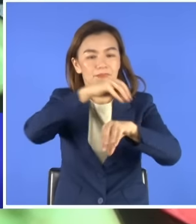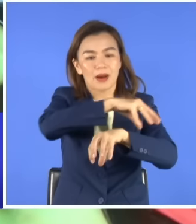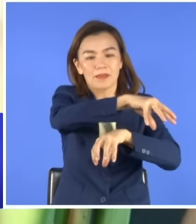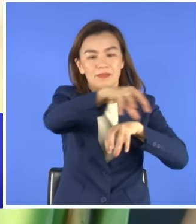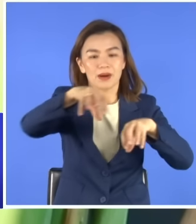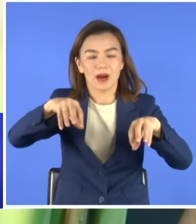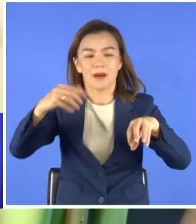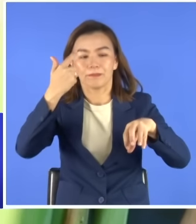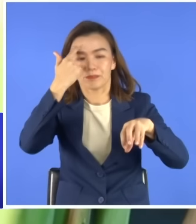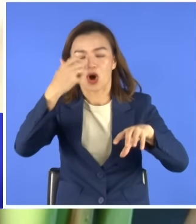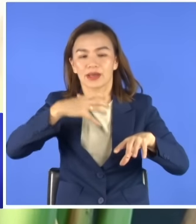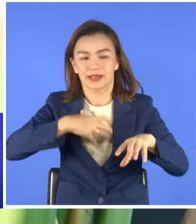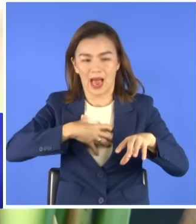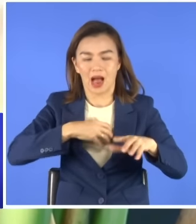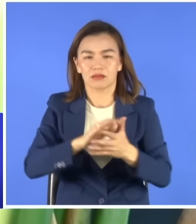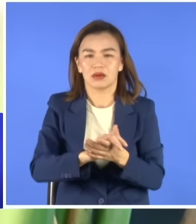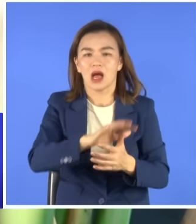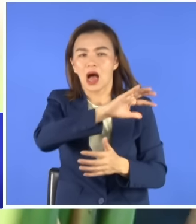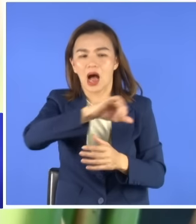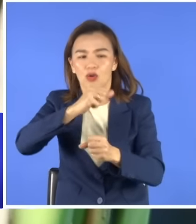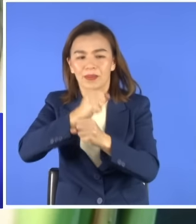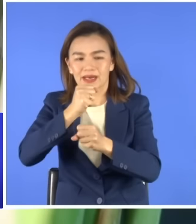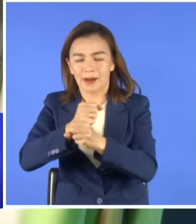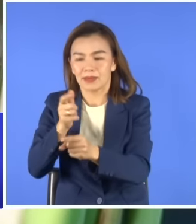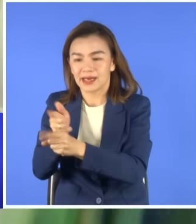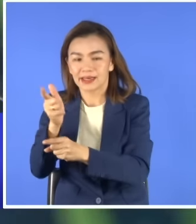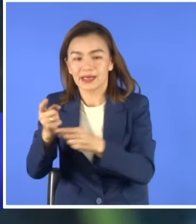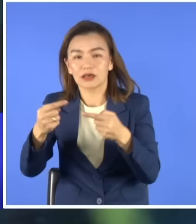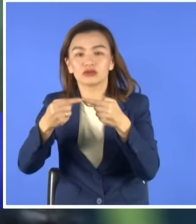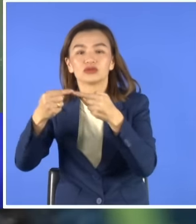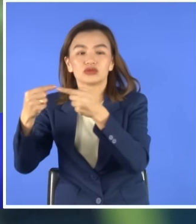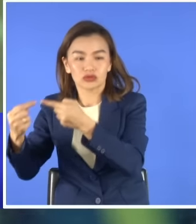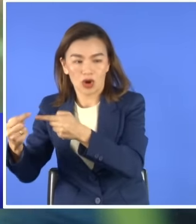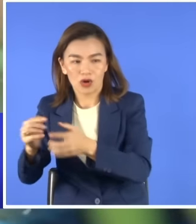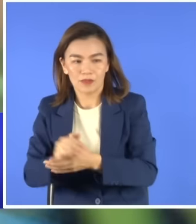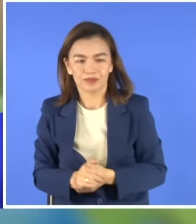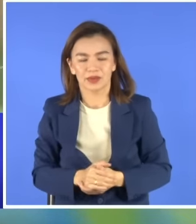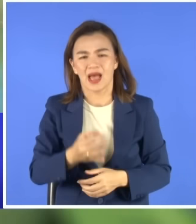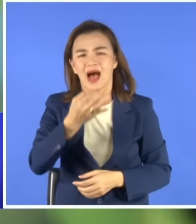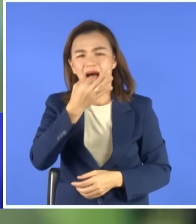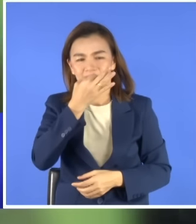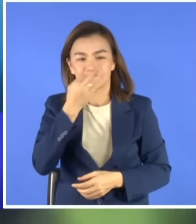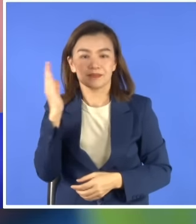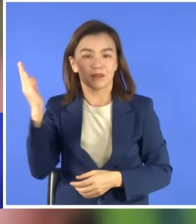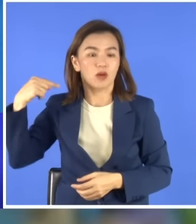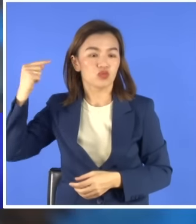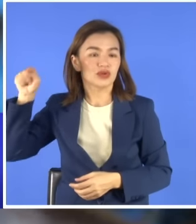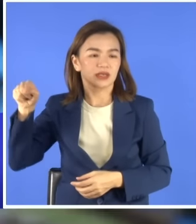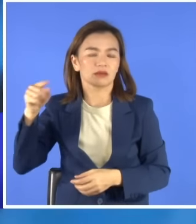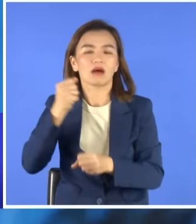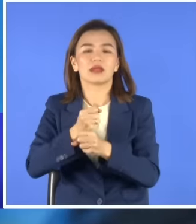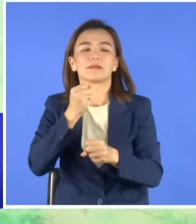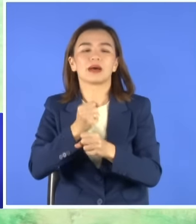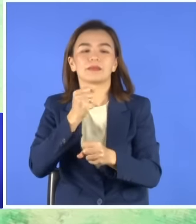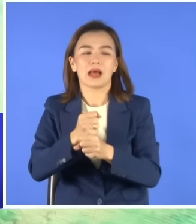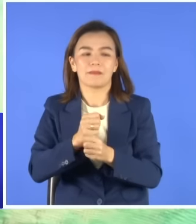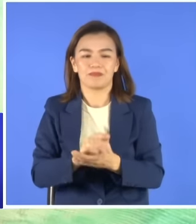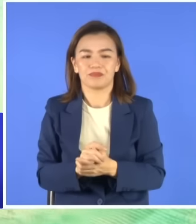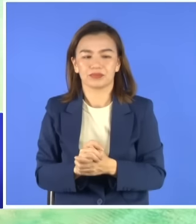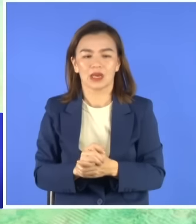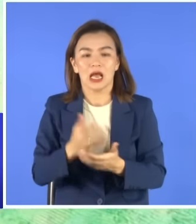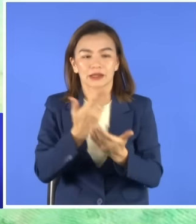ว่าเขาต้องการนไปเพาะขยายพันธุ์โดยการเพาะเลี้ยงแมงดานานี้เขาบอกว่าเป็นอาชีพที่นางมะลิเนี่ยยึดเป็นอาชีพหลักเป็นอาชีพที่